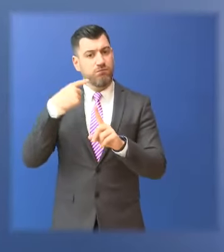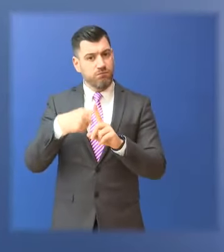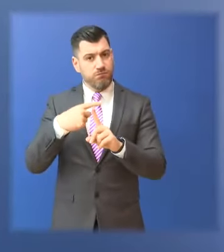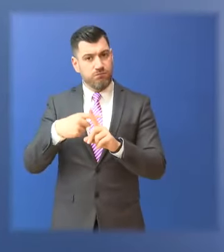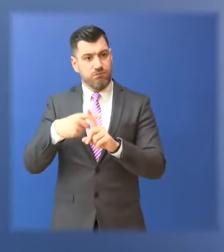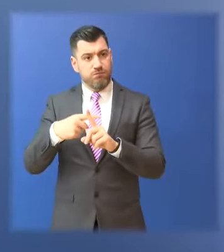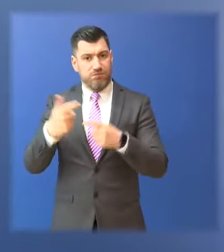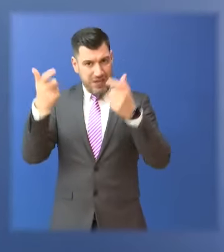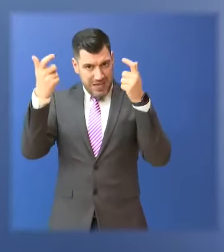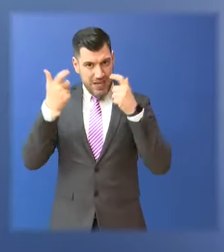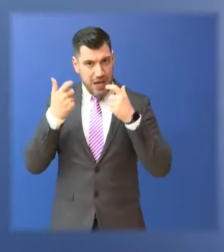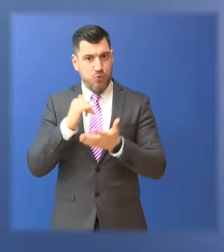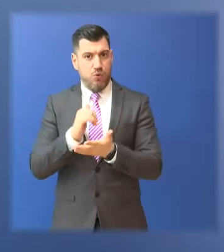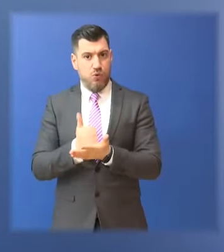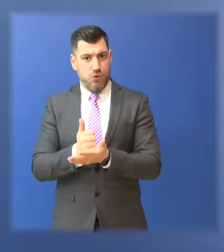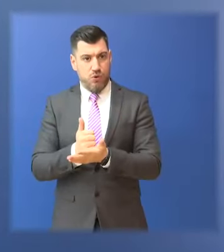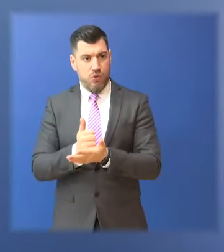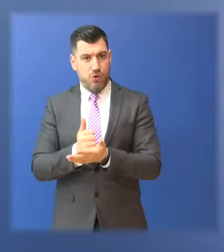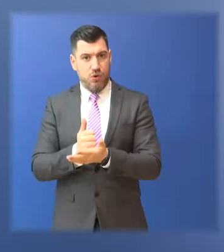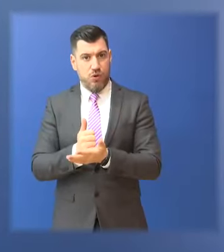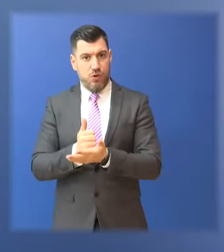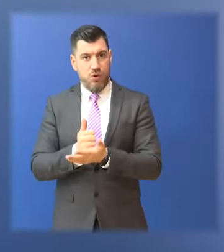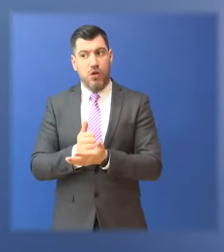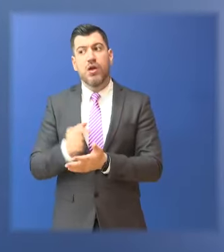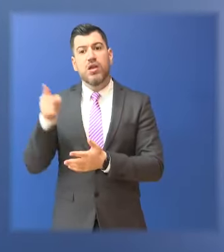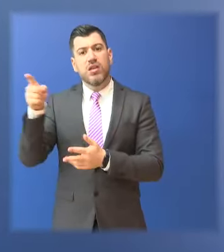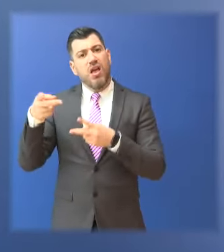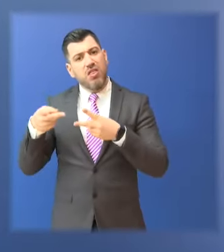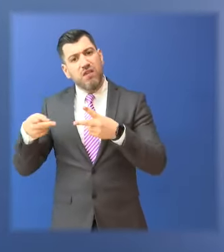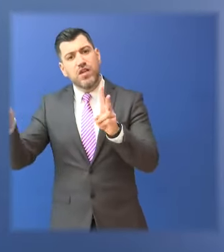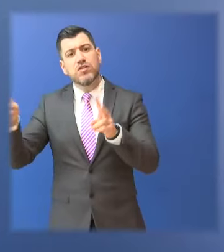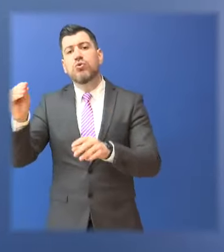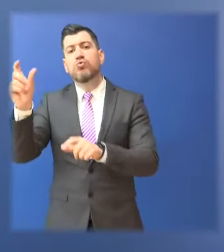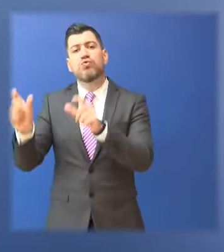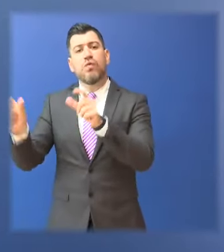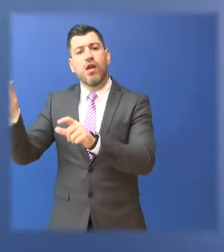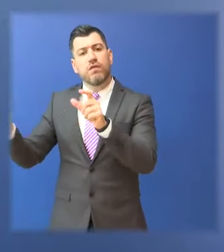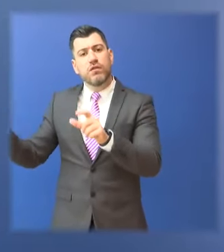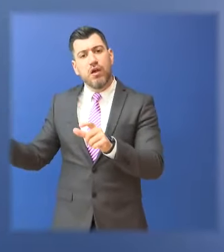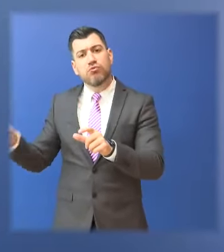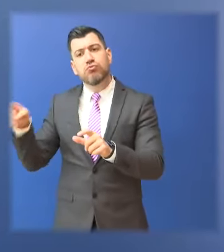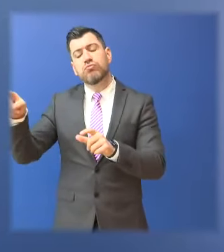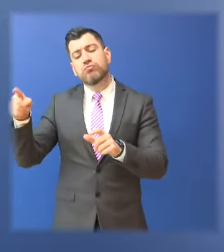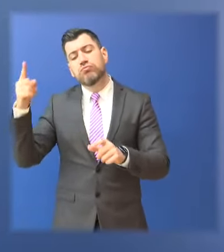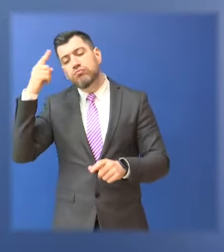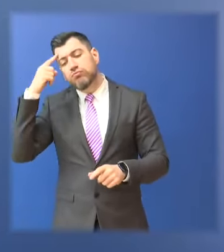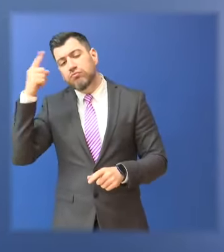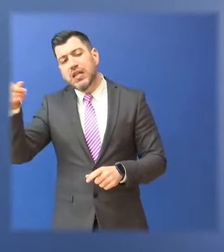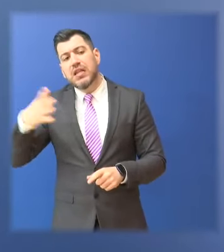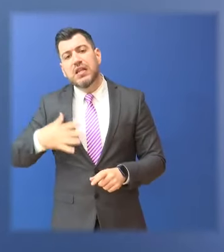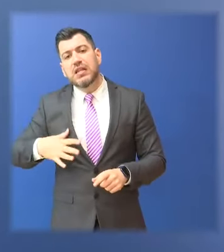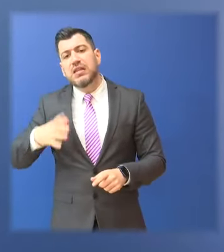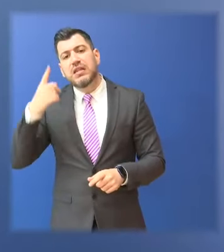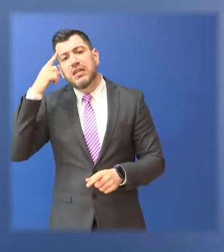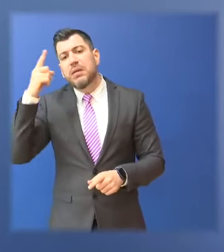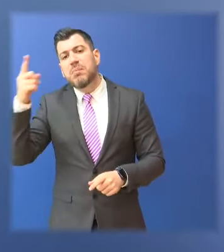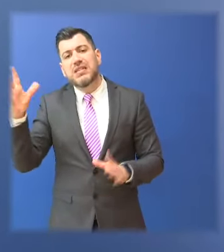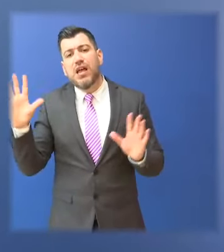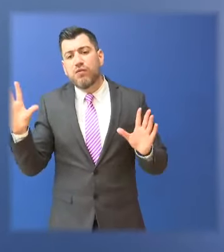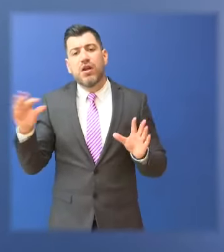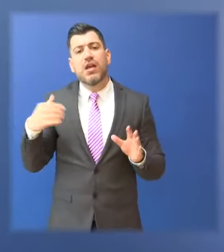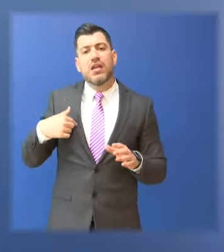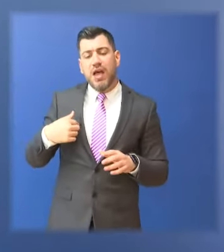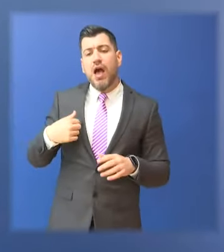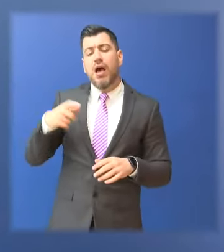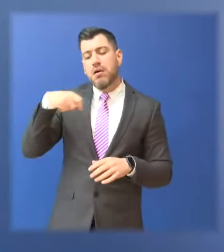στο γάμο, και θα αφήσει τους βουλευτές του ελεύθερους κατά συνείδηση στο ζήτημα της τεκνοθεσίας. Γιατί αυτό διαφέρει από αυτό που